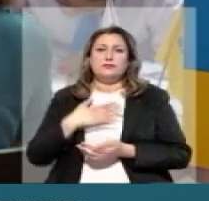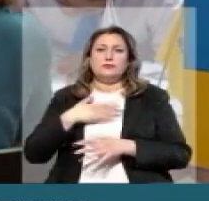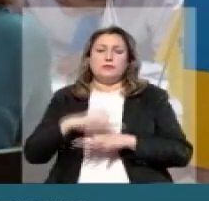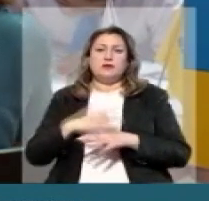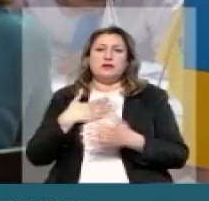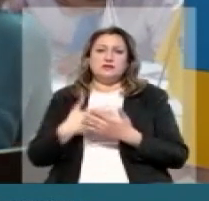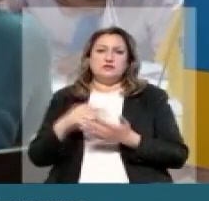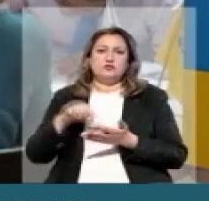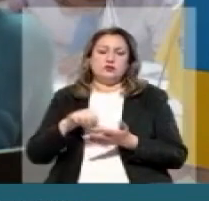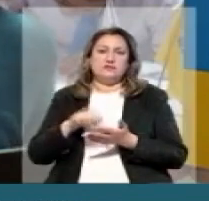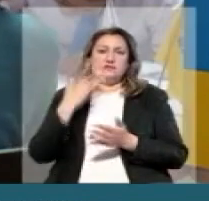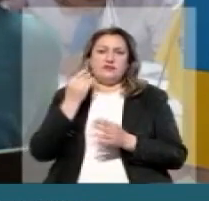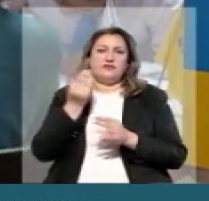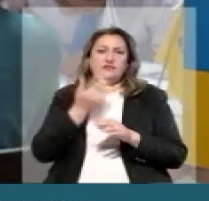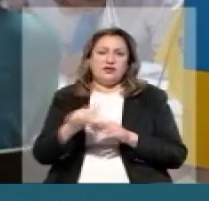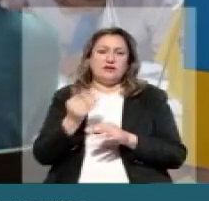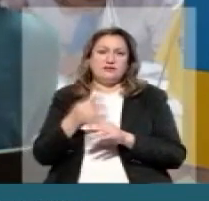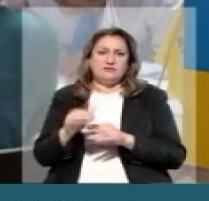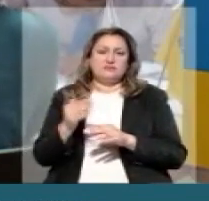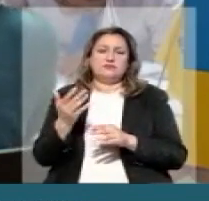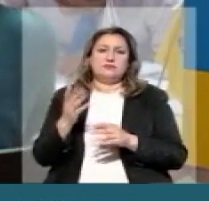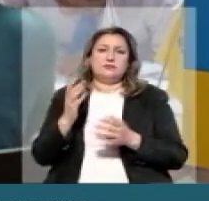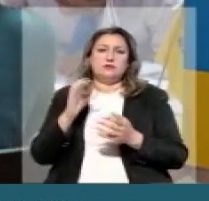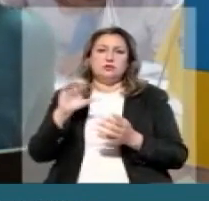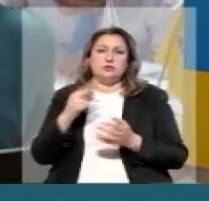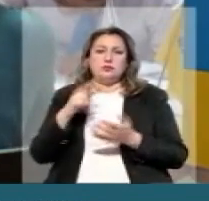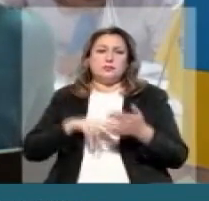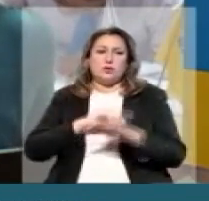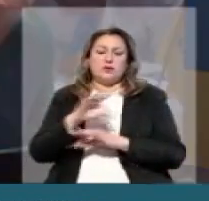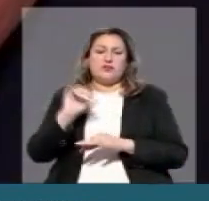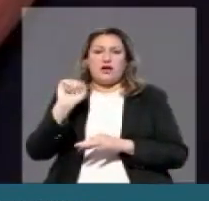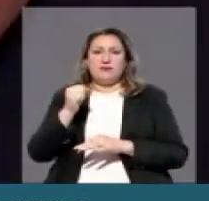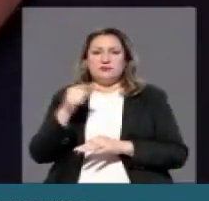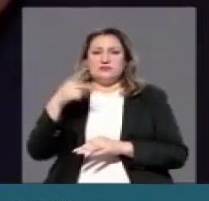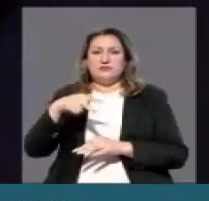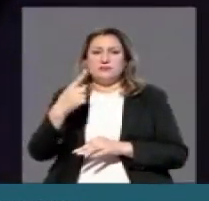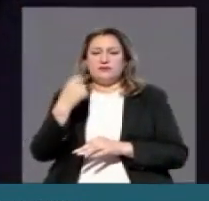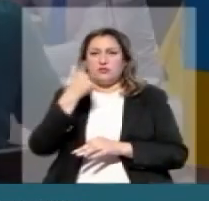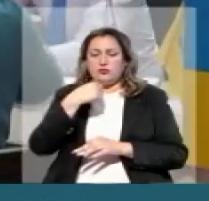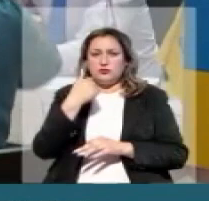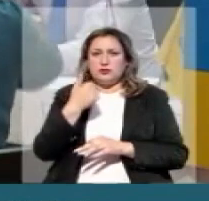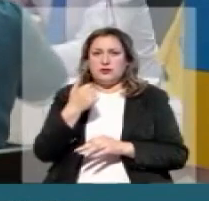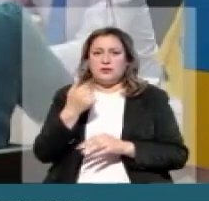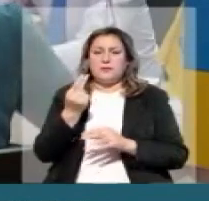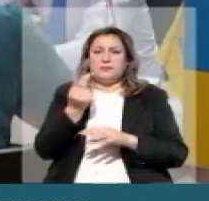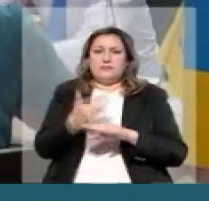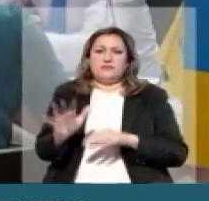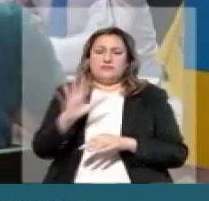жекеменшік серіктестік аясында Sweet Baby балабақшасын ашуға арналған жобаны қаржыландырды. Бүгінгі таңда ол мектепке